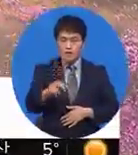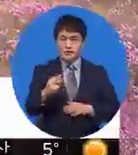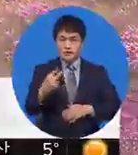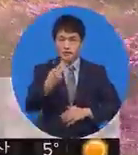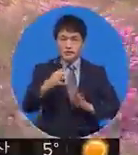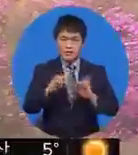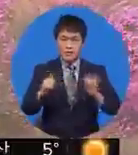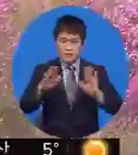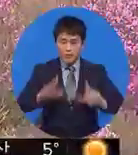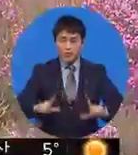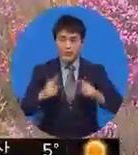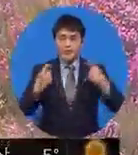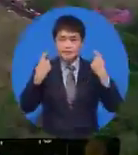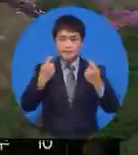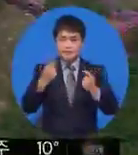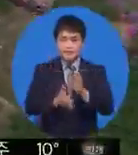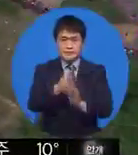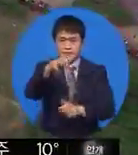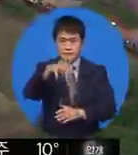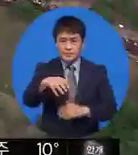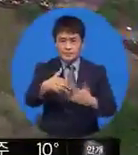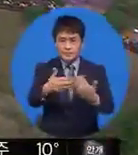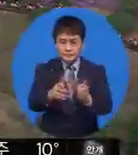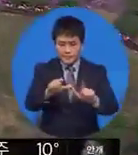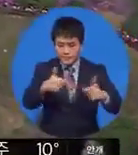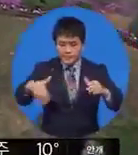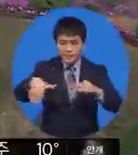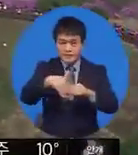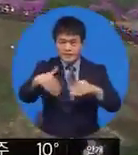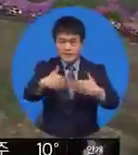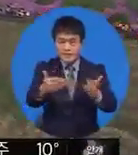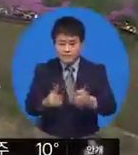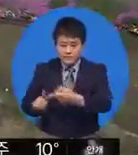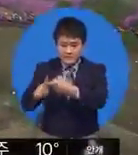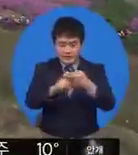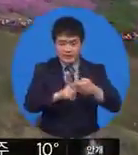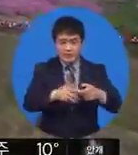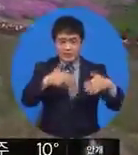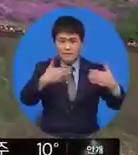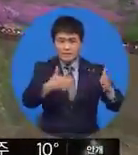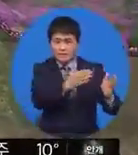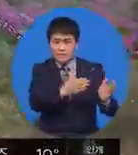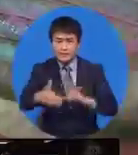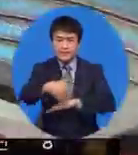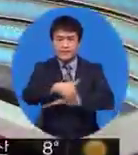관광도시로 선정했는데 이들 도시는 다양한 문화관광 콘텐츠를 준비할 계획입니다.